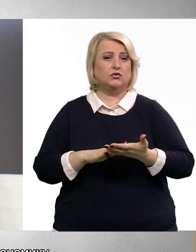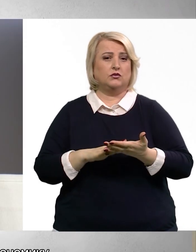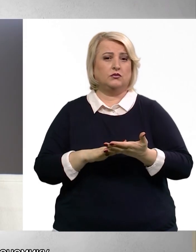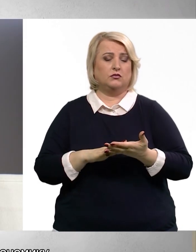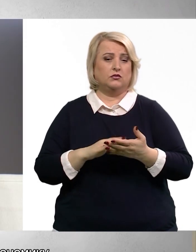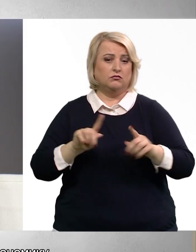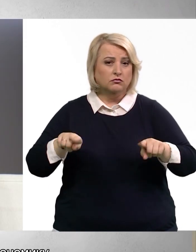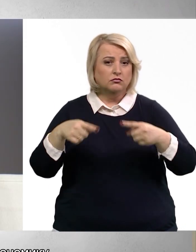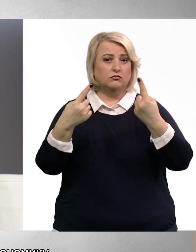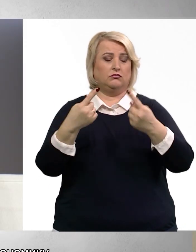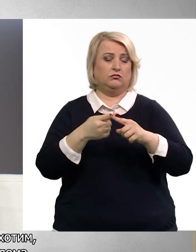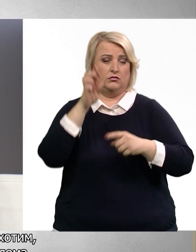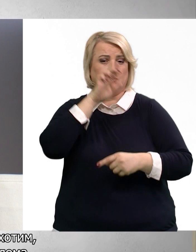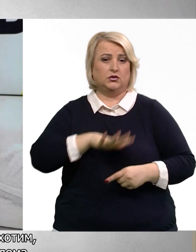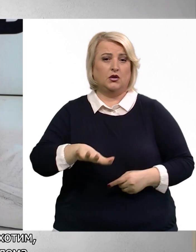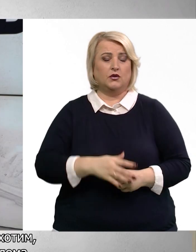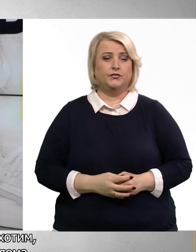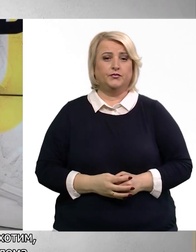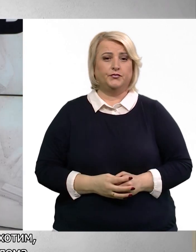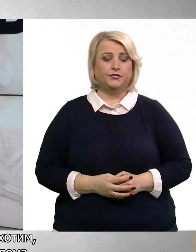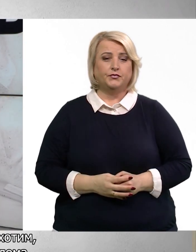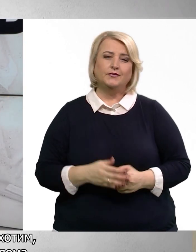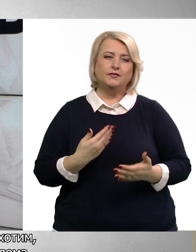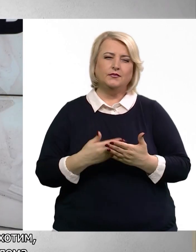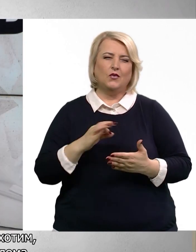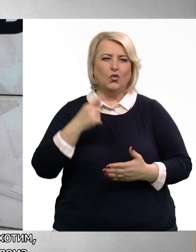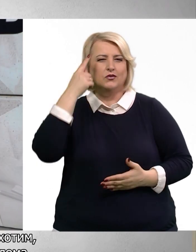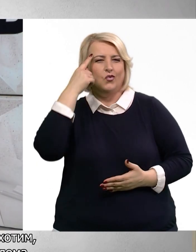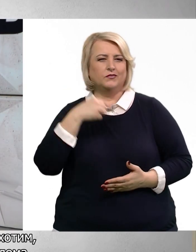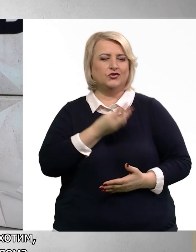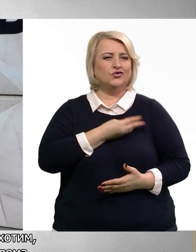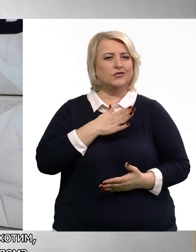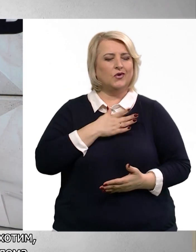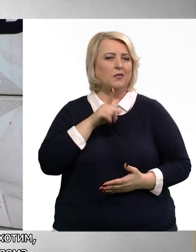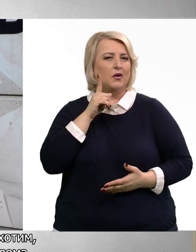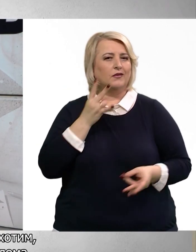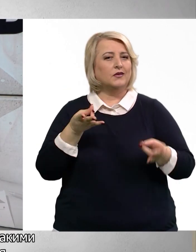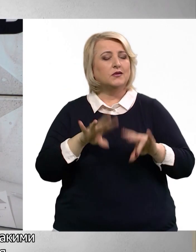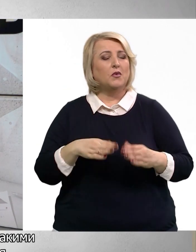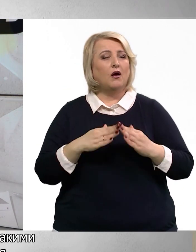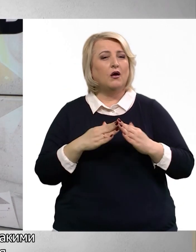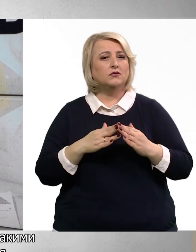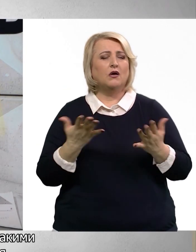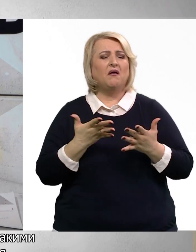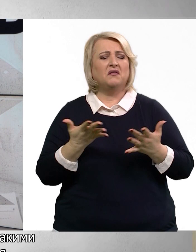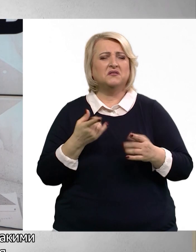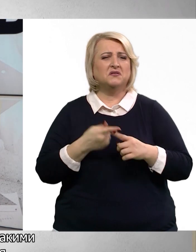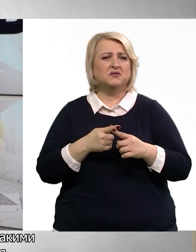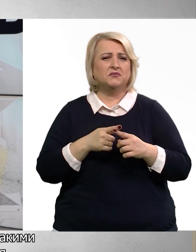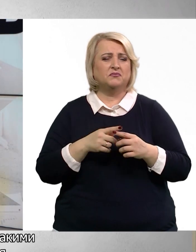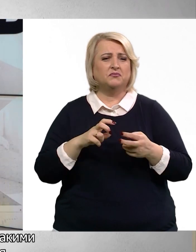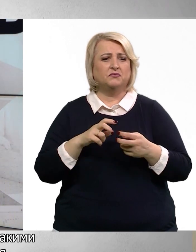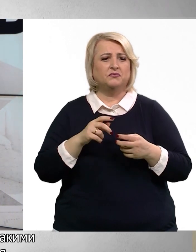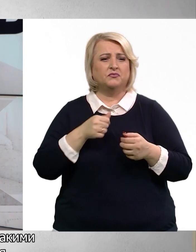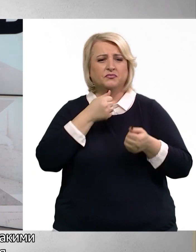această țară și această economie aici. Iată, apropo de gândul nostru și dorința ca tinerii să rămână acasă, care sunt provocările pe care ei